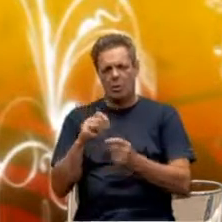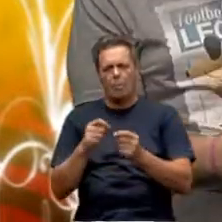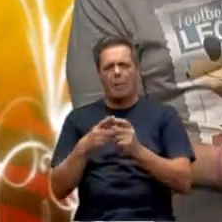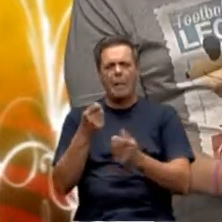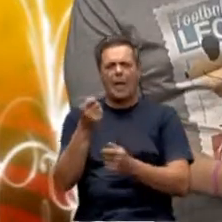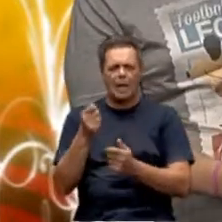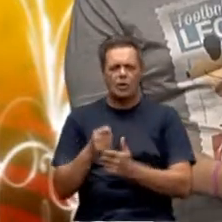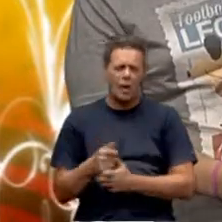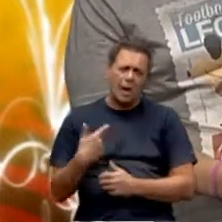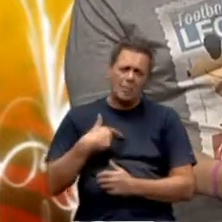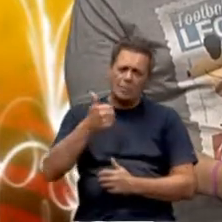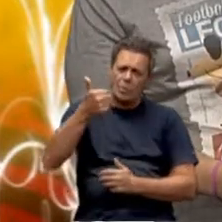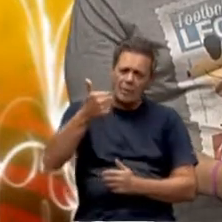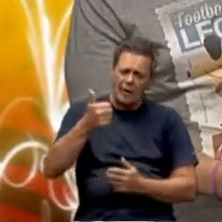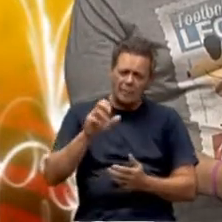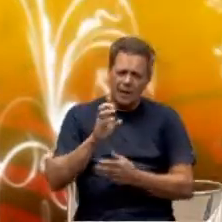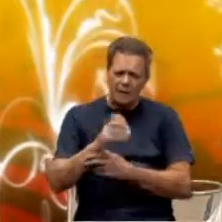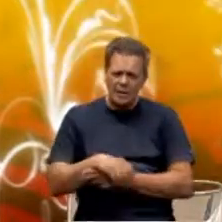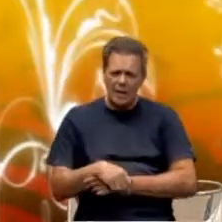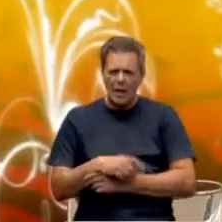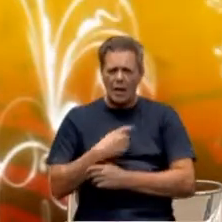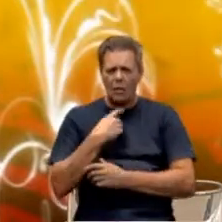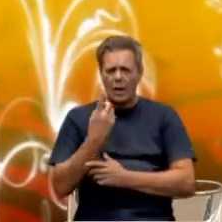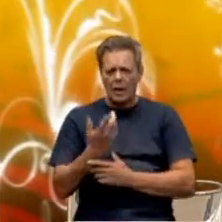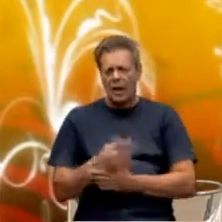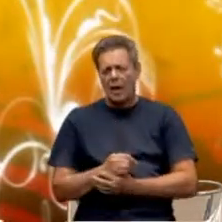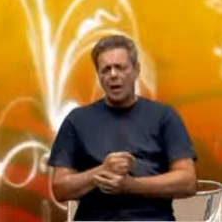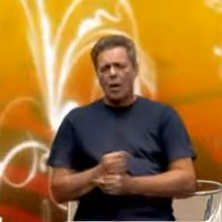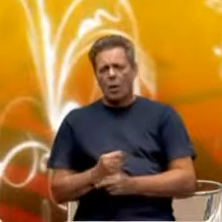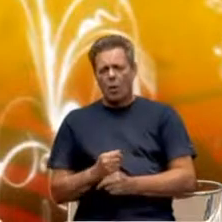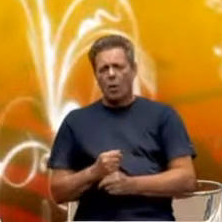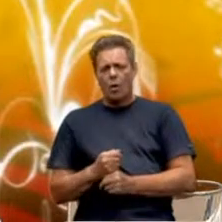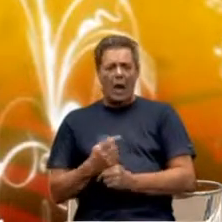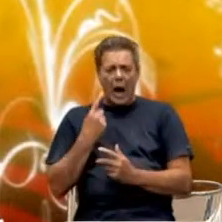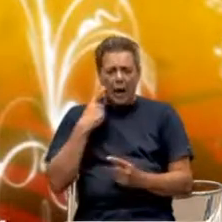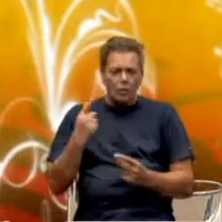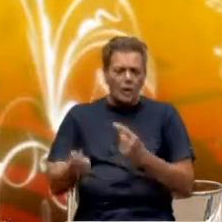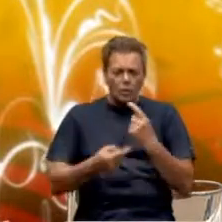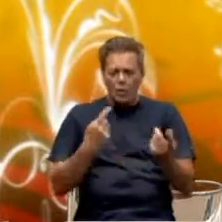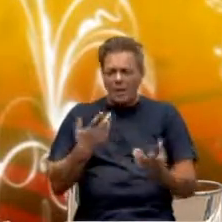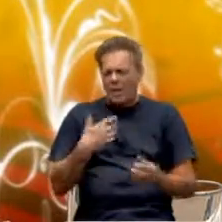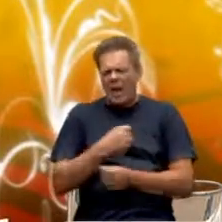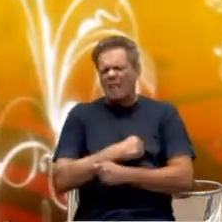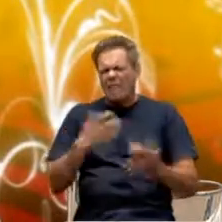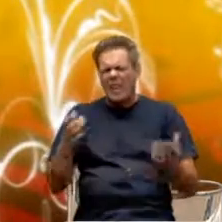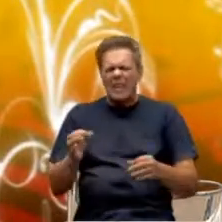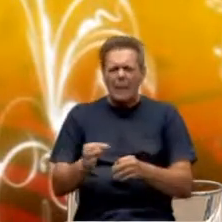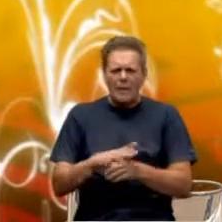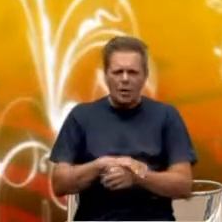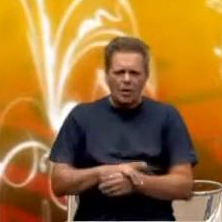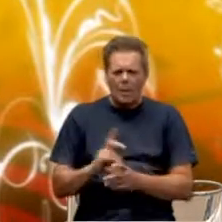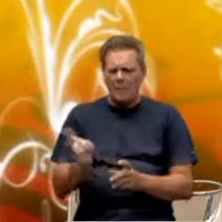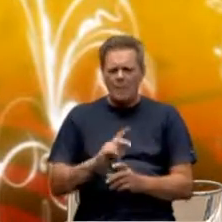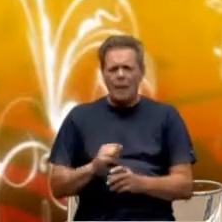prva televizija koja je govorila o helikopterskoj civilnoj medicinskoj pomoći. Kad se ne daj Bože negdje desi strašna nesreća, pa ne može onaj vojni